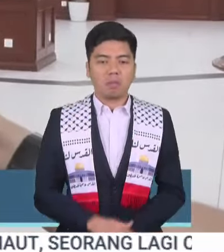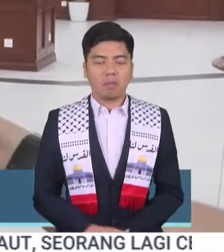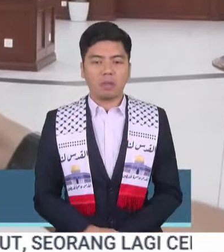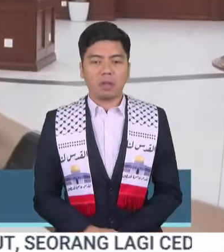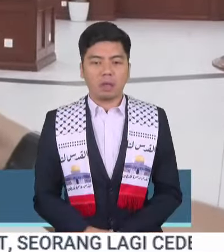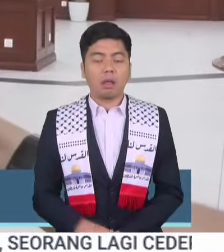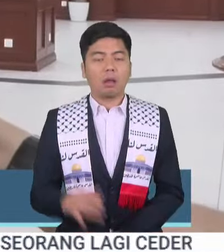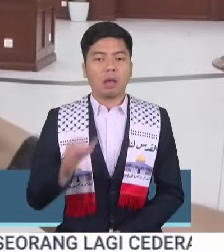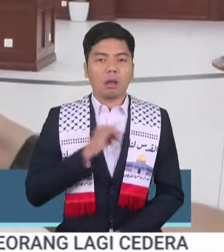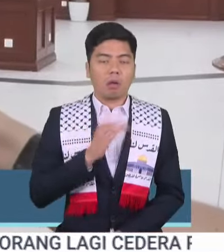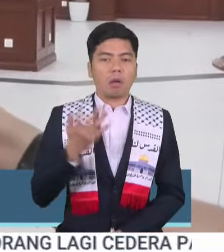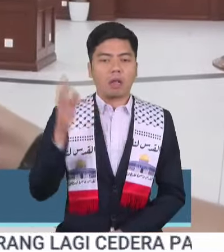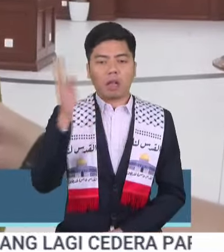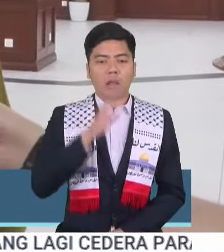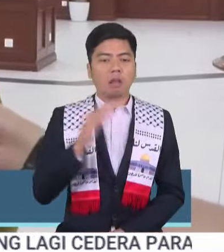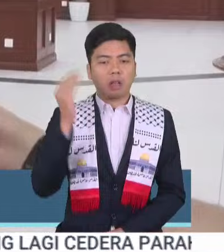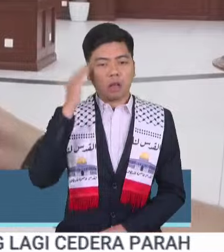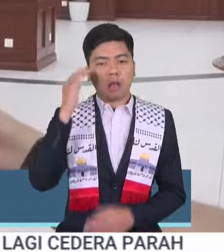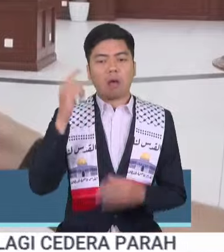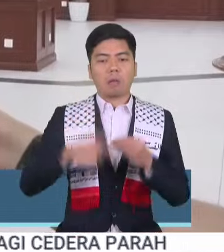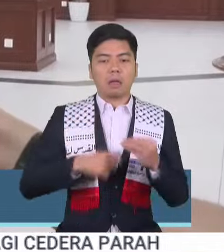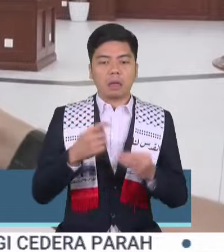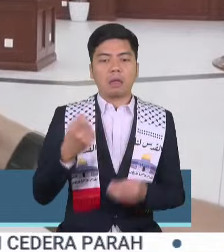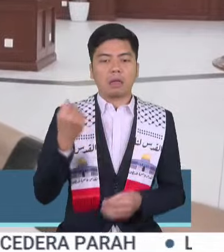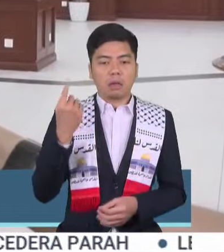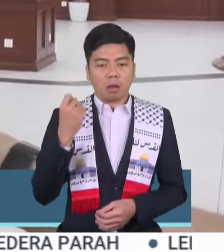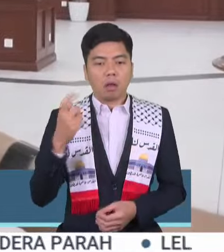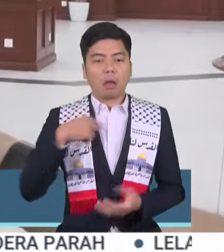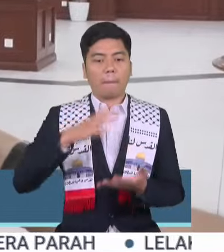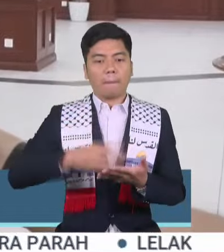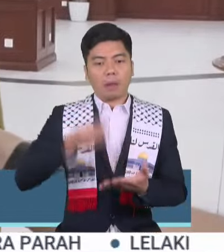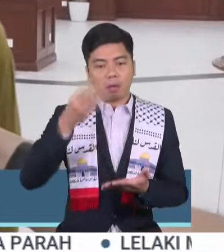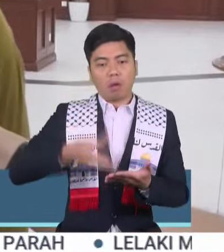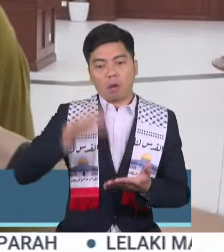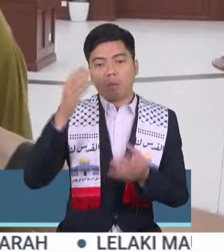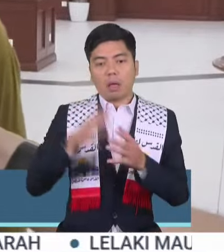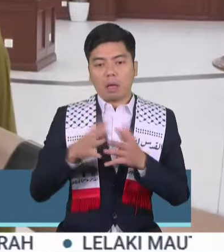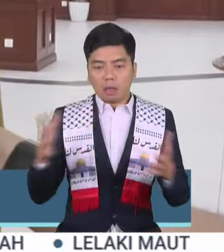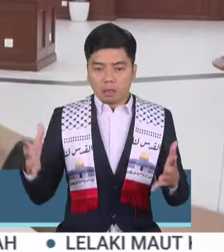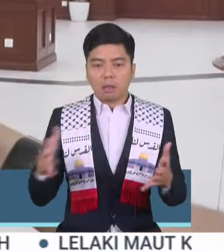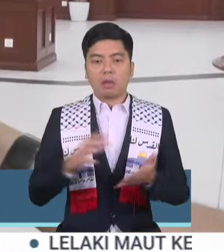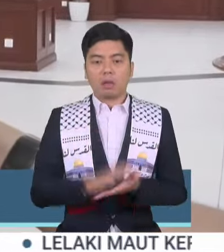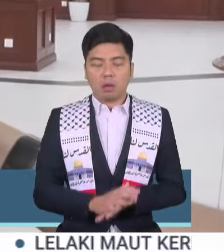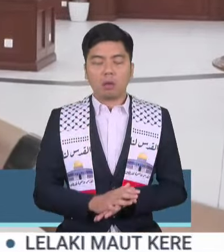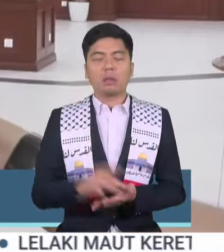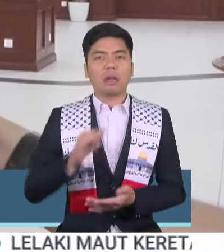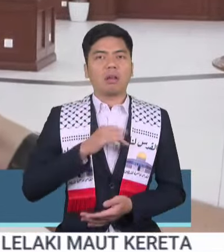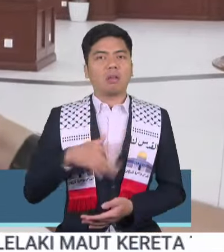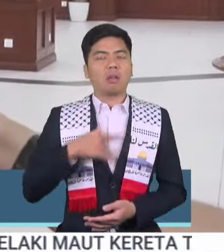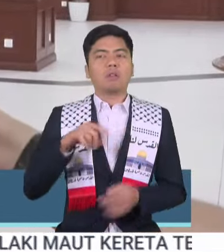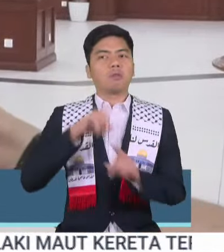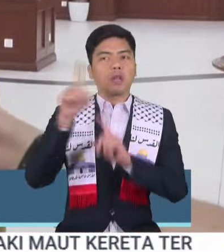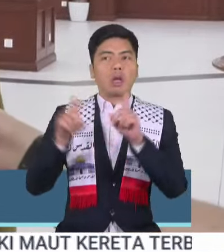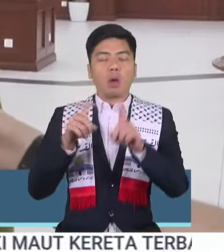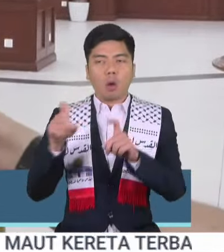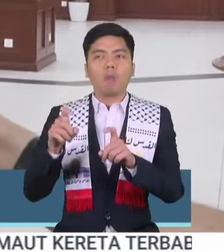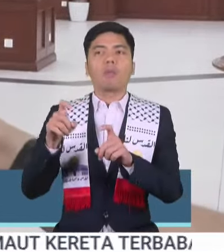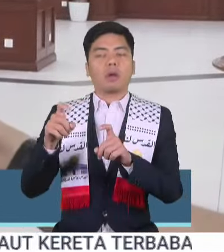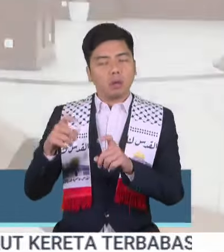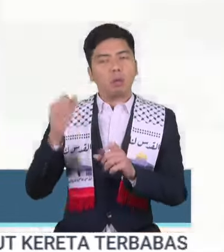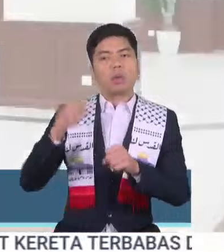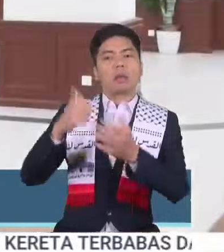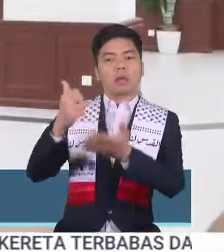Islam, and I felt like it was a good space to ask questions. So yeah, I found it helpful because I want to understand